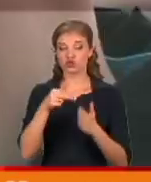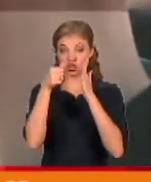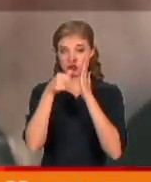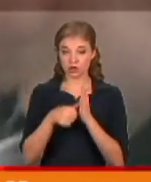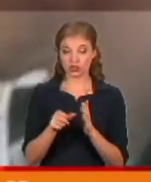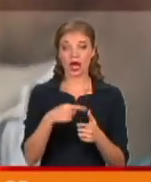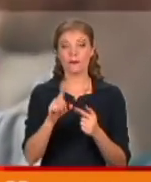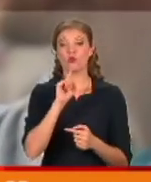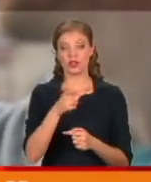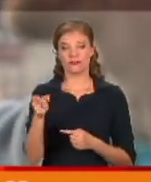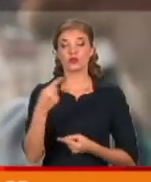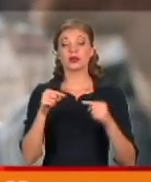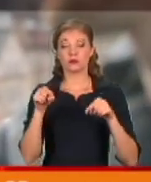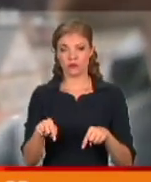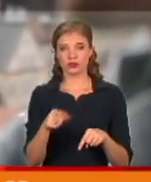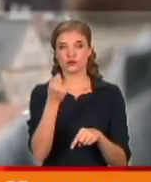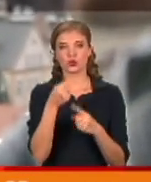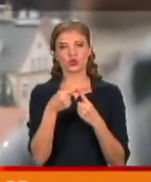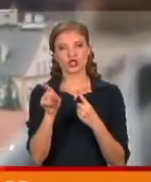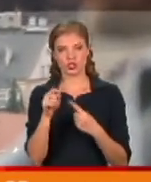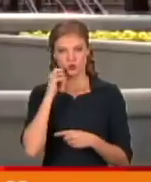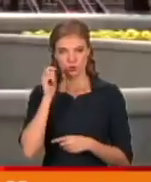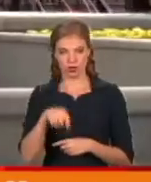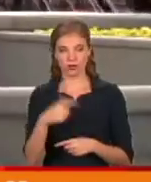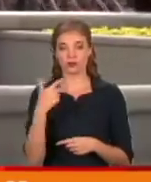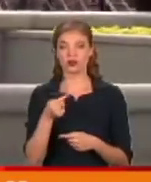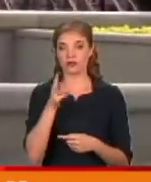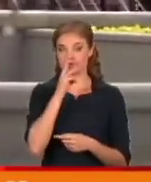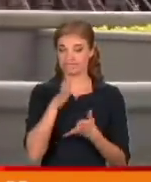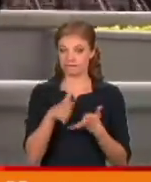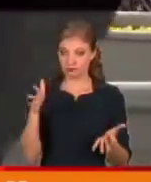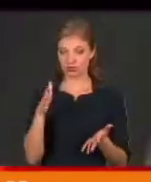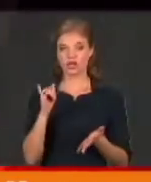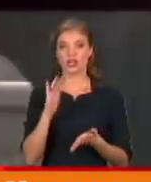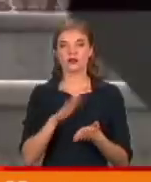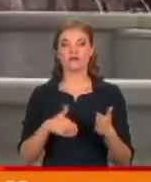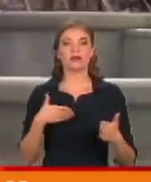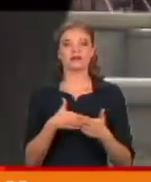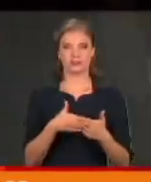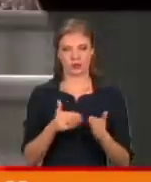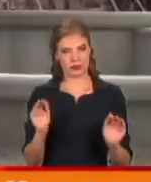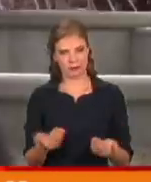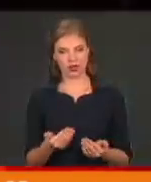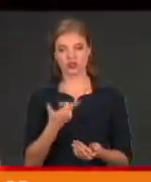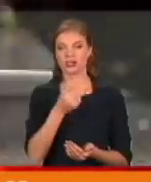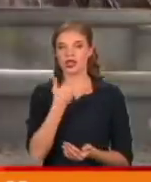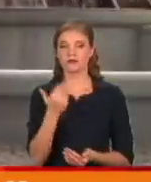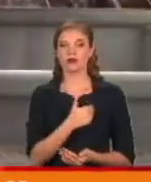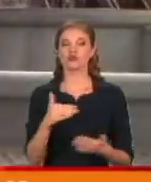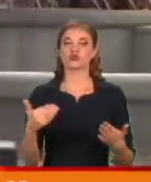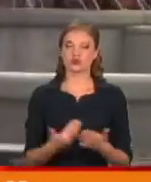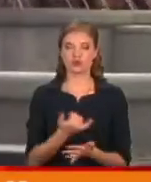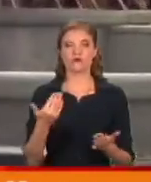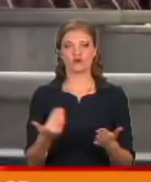півроку або рік вони повернуться у трохи іншу Україну, де платня більше і без виходу менше, де не постає бажання знову